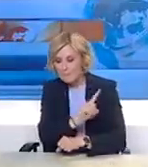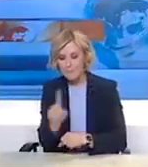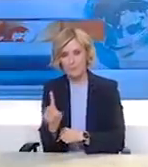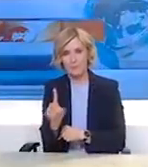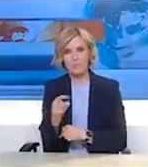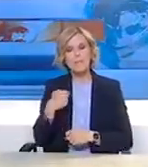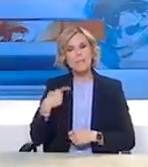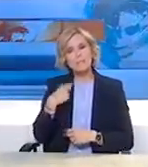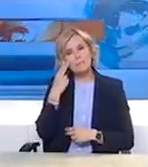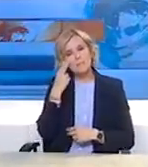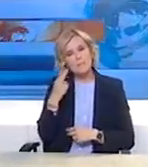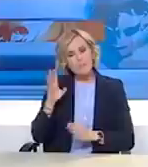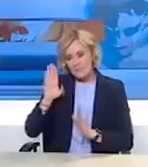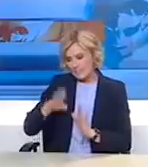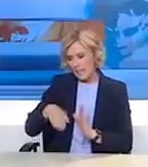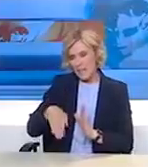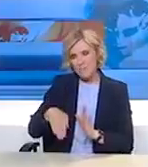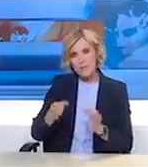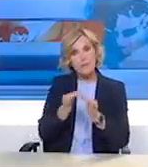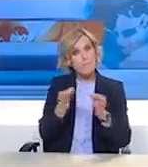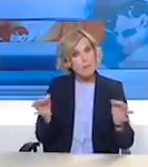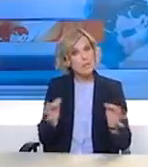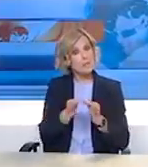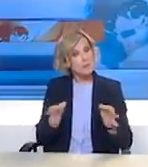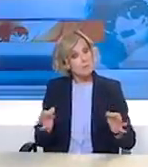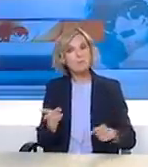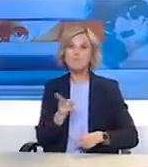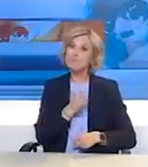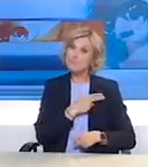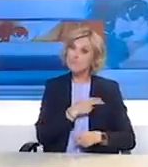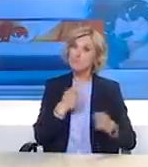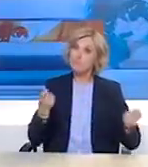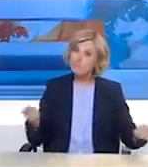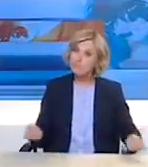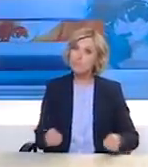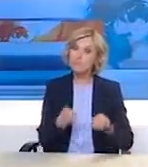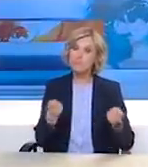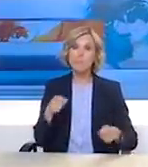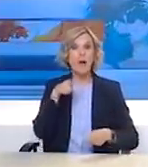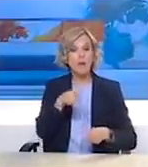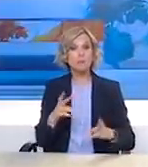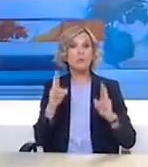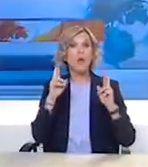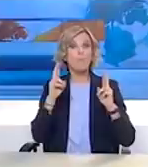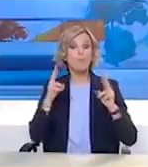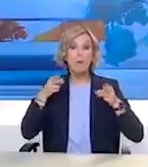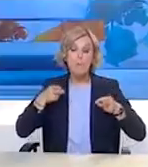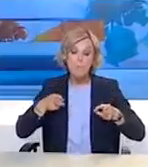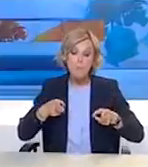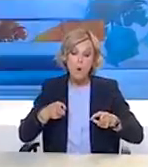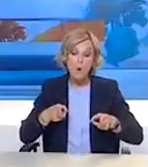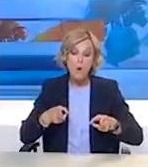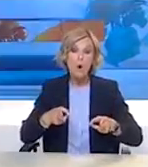Βλέπουμε τις τελευταίες μέρες σταδιακά τα μέτρα να λειτουργούν. Αυτή η ελπιδοφόρα πορεία δεν πρέπει να